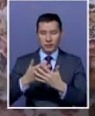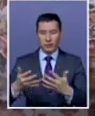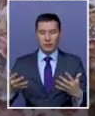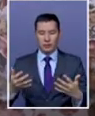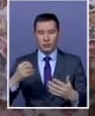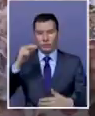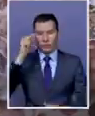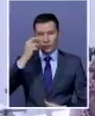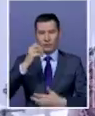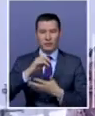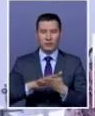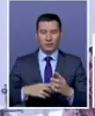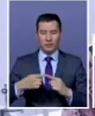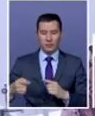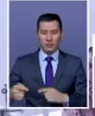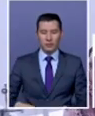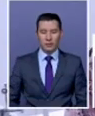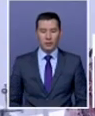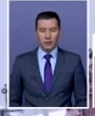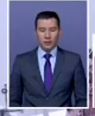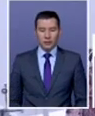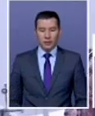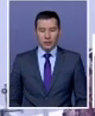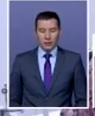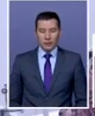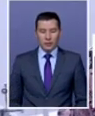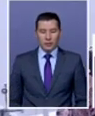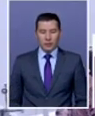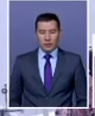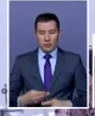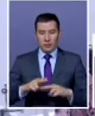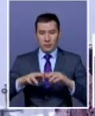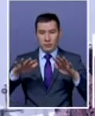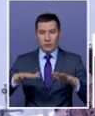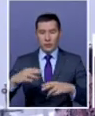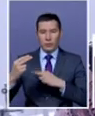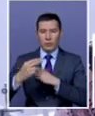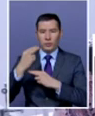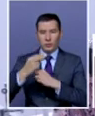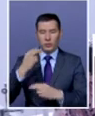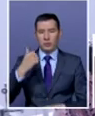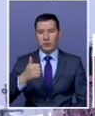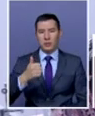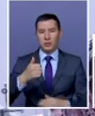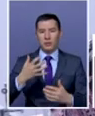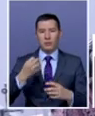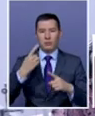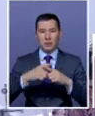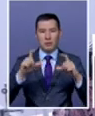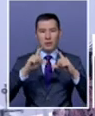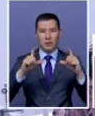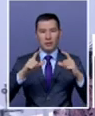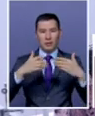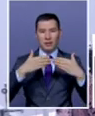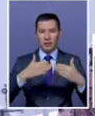да кеш емес. Қыздар келсін, оқысын. Жақсы үйретіп жатыр. Енді мына неден магазинде ашылып жатыр. Көпбалалы отбасының